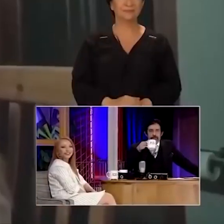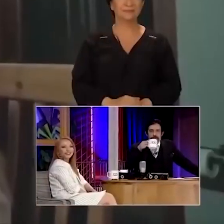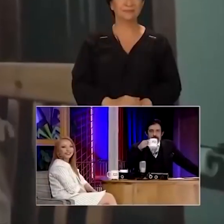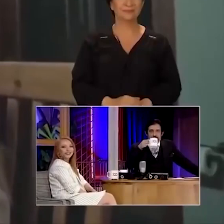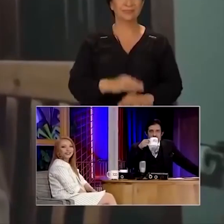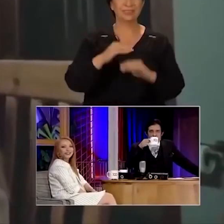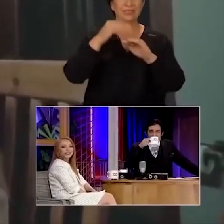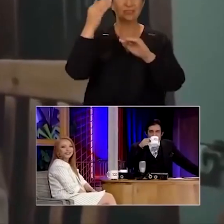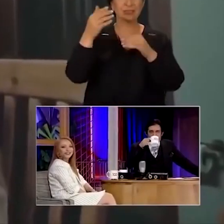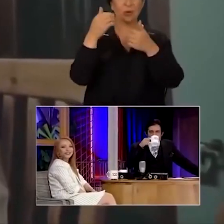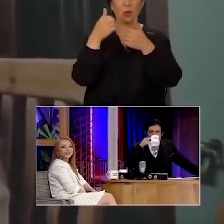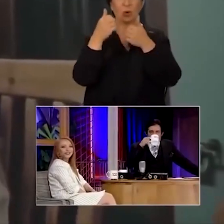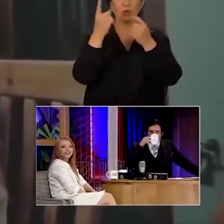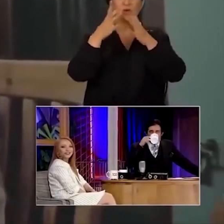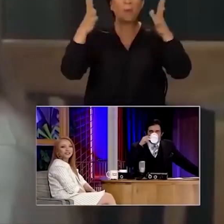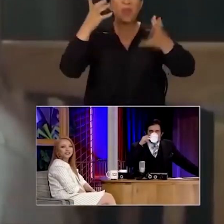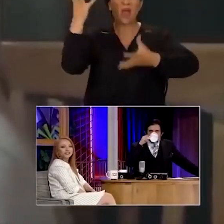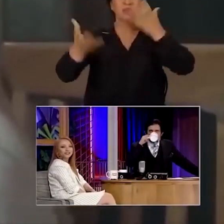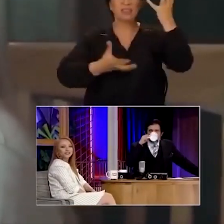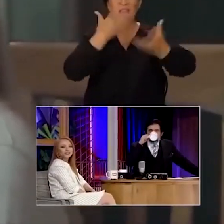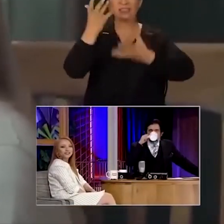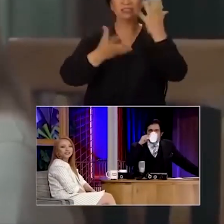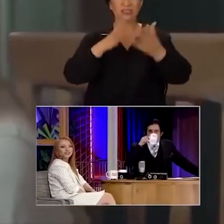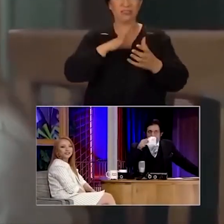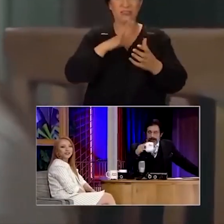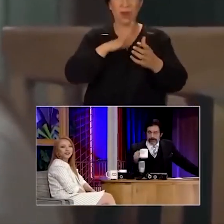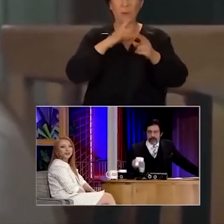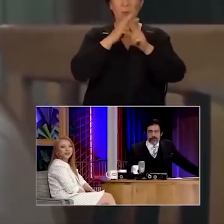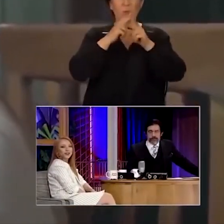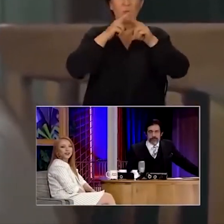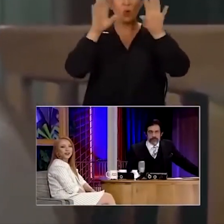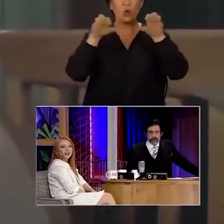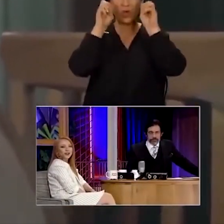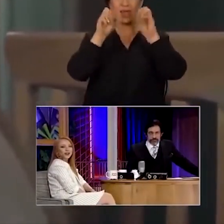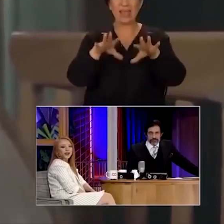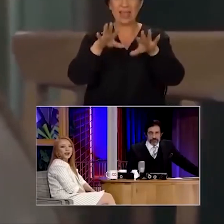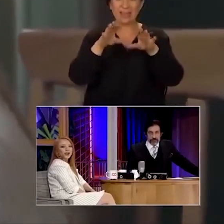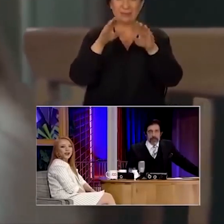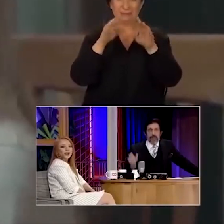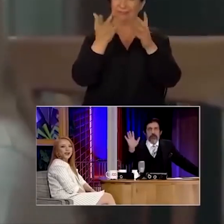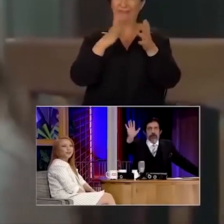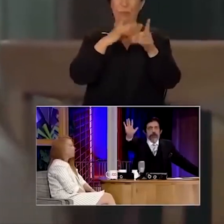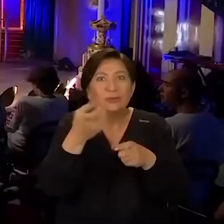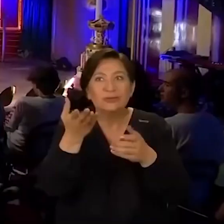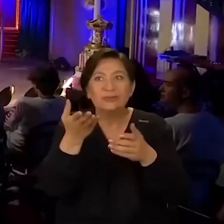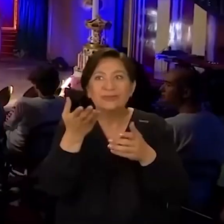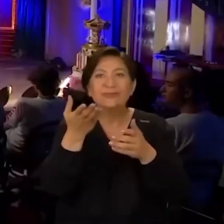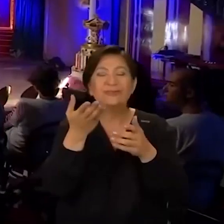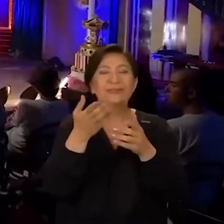Arda ve şu anda kocaman bir ateş yanıyor zulanın büyü yapmak töreni birleştireceğim